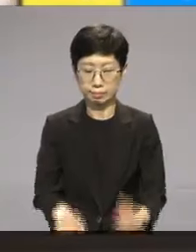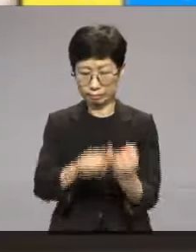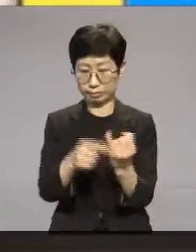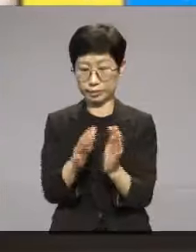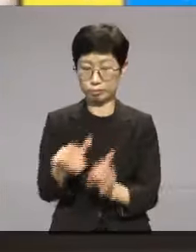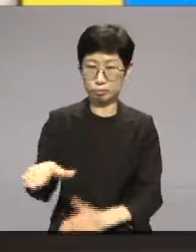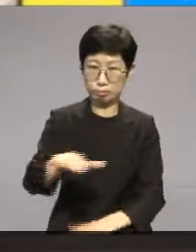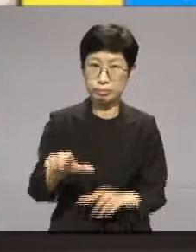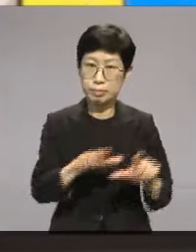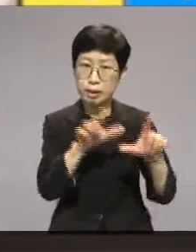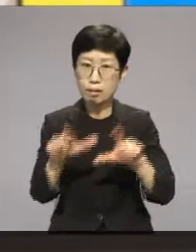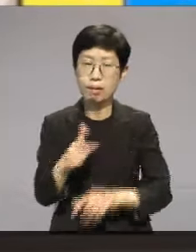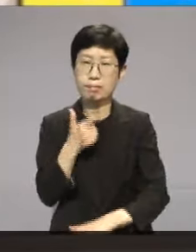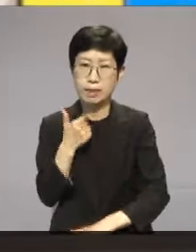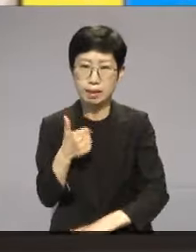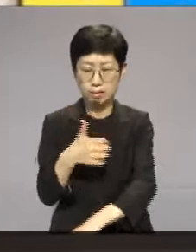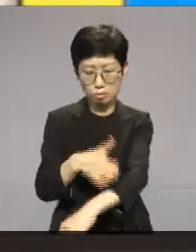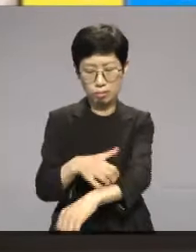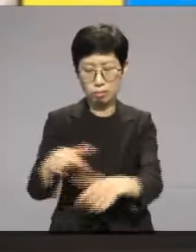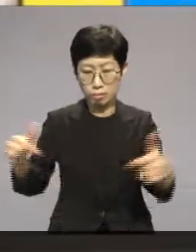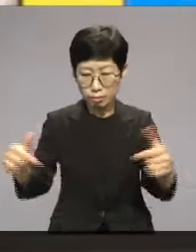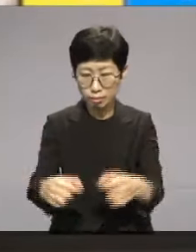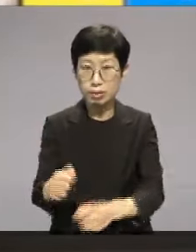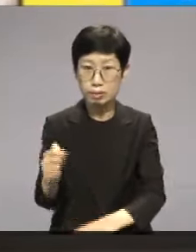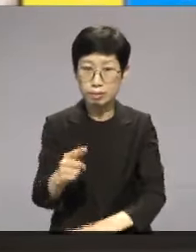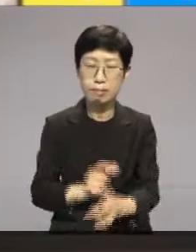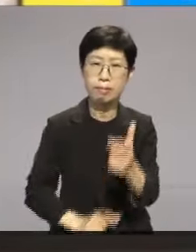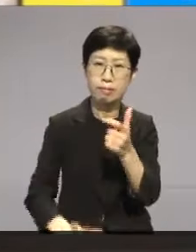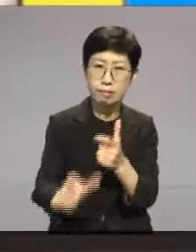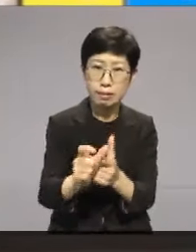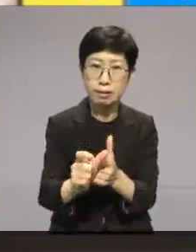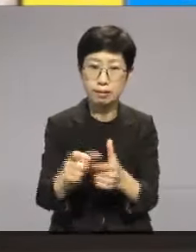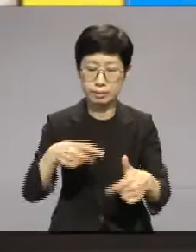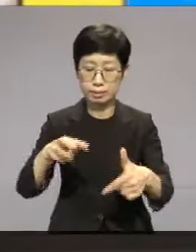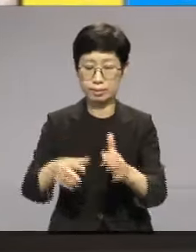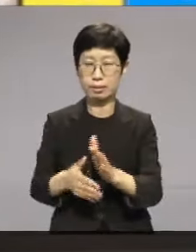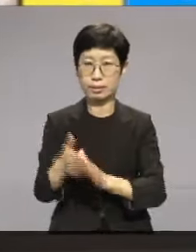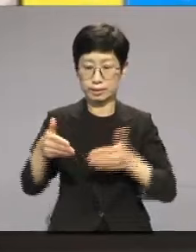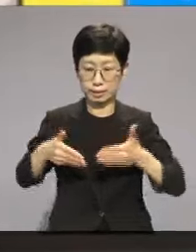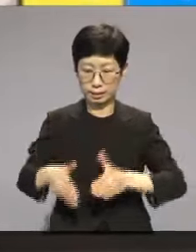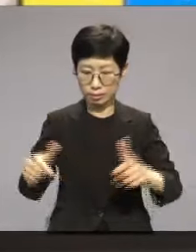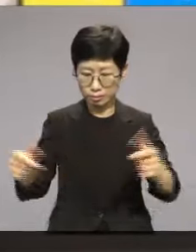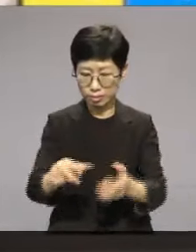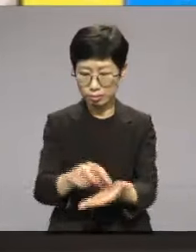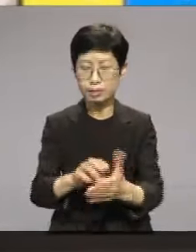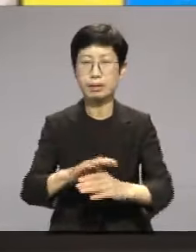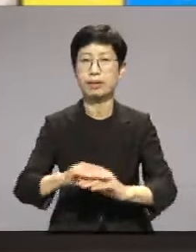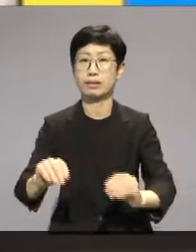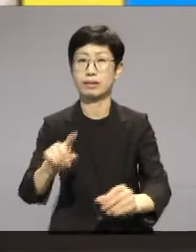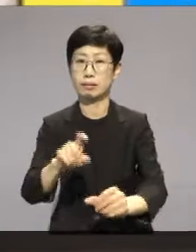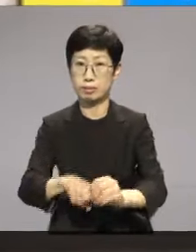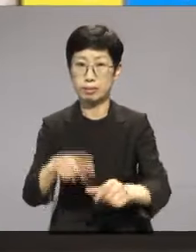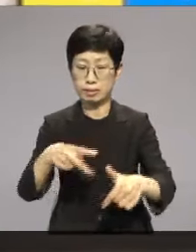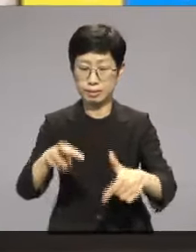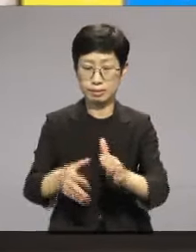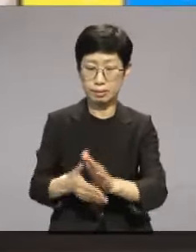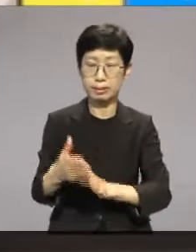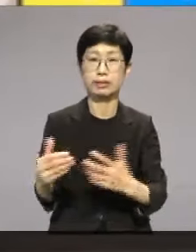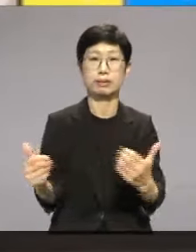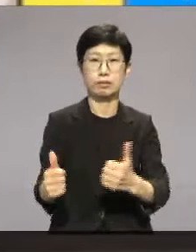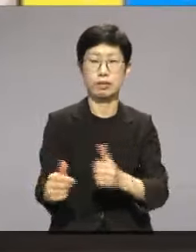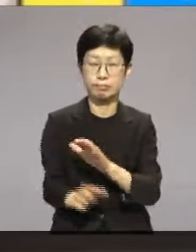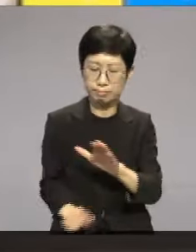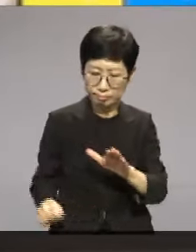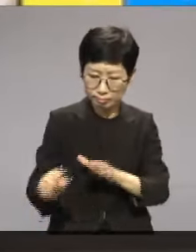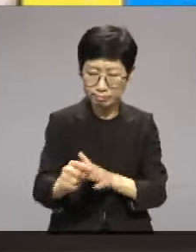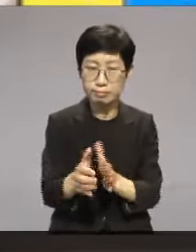임산부들이 생활 속에서 겪는 불편함을 줄이고 더 나아가 인천시의 저출산 문제를 해결하기 위해 인천시의회가